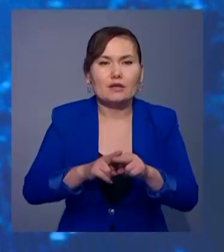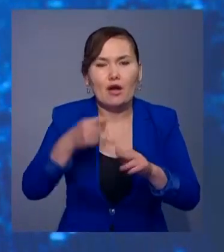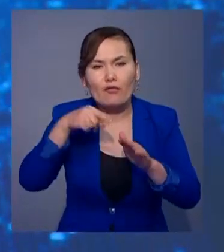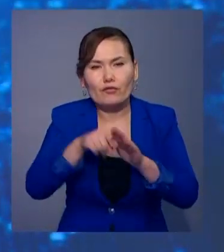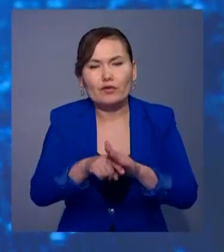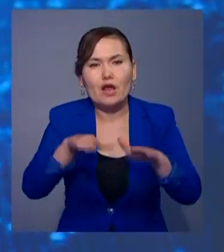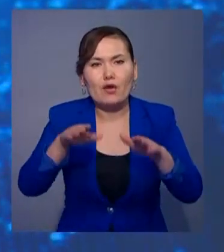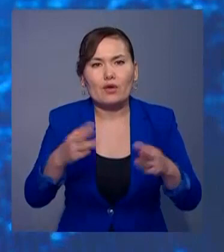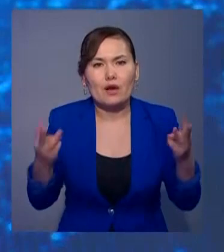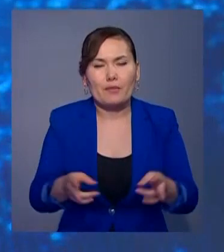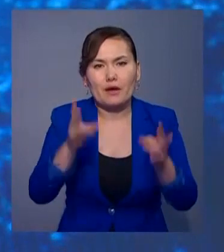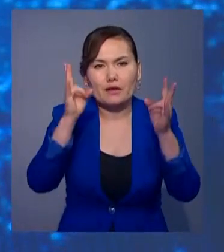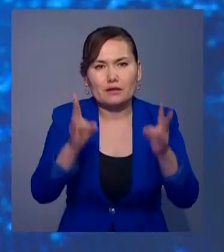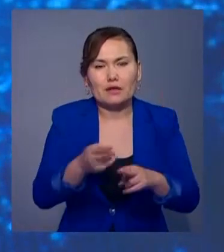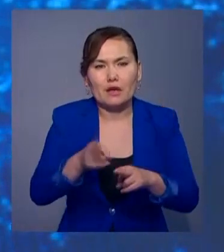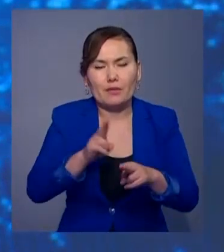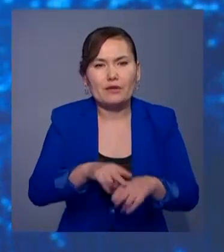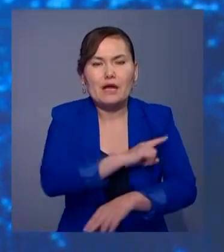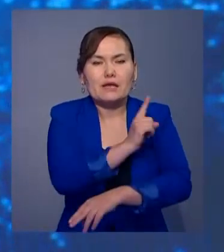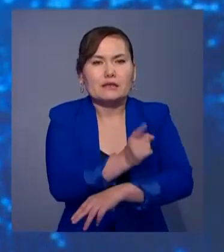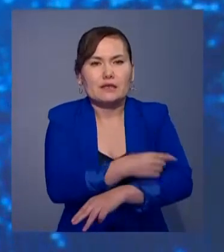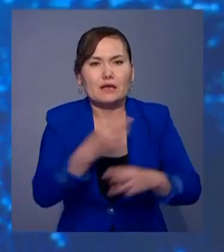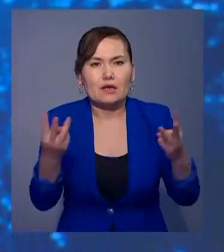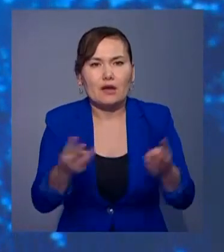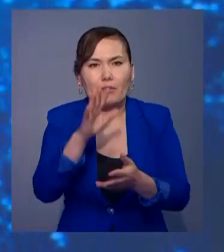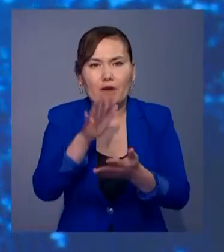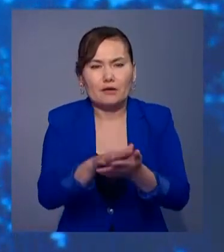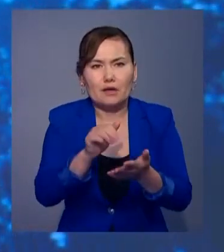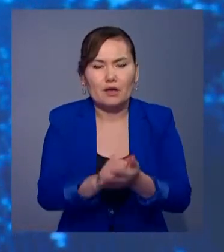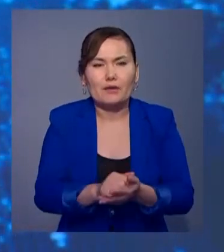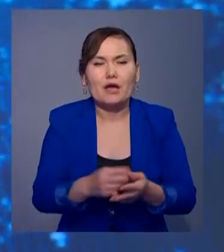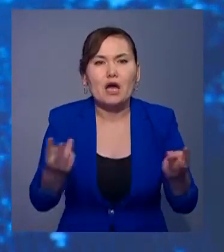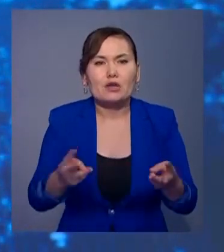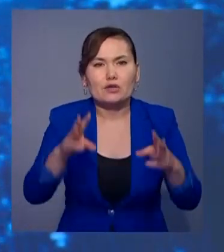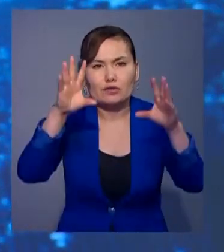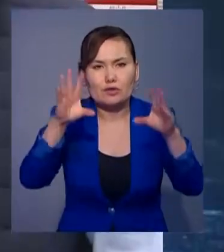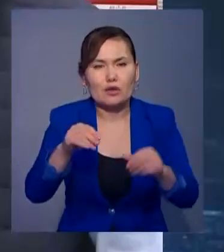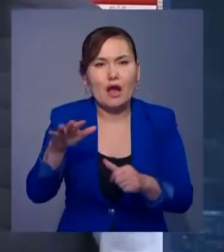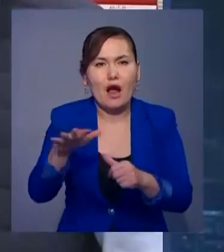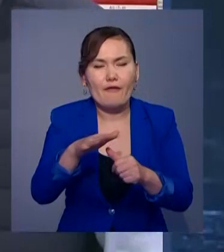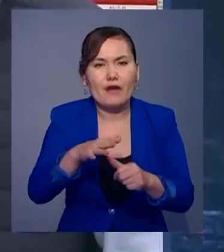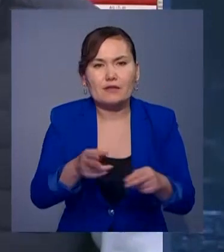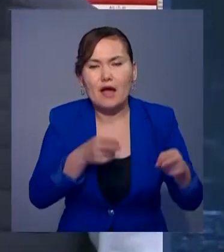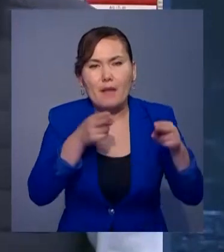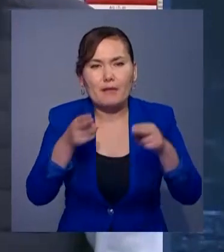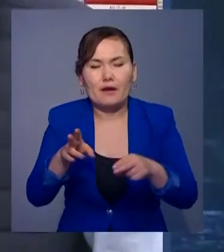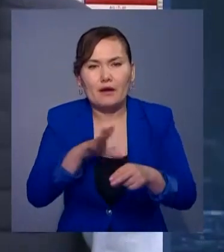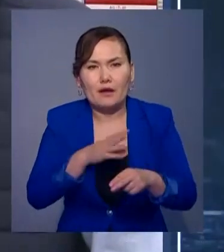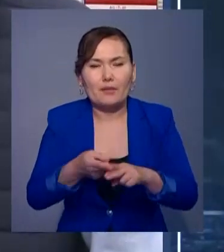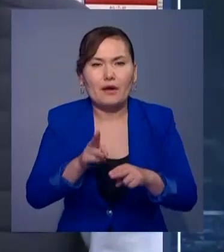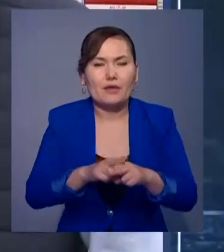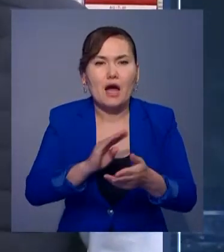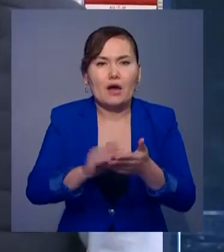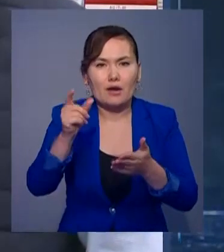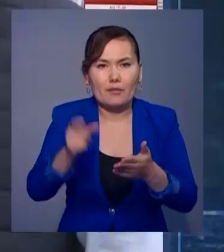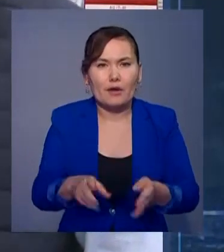қалды. Өрт қарқыны өте күшті. Осы орайда құтқарушылар сөндіруге авиацияны қолданды. Қазір біздің тілшіміз Алмас Садуақас оқиға